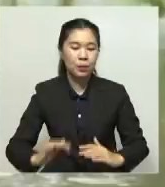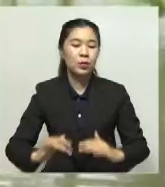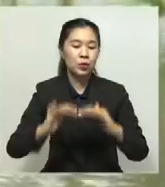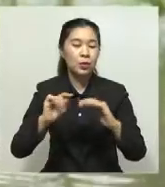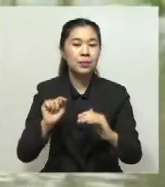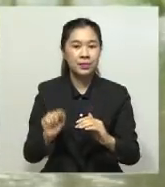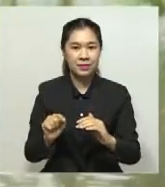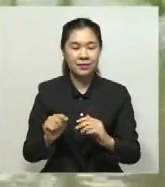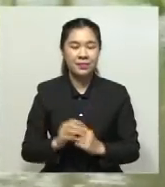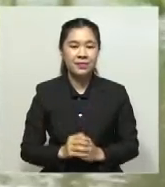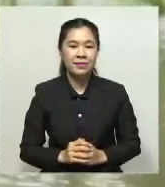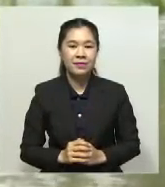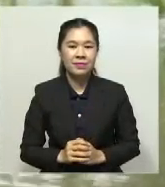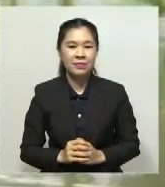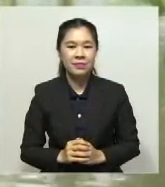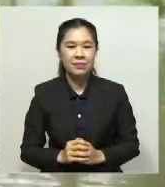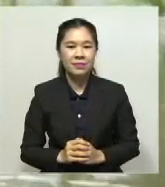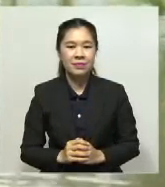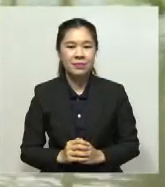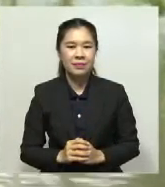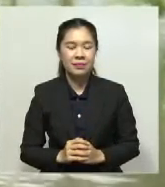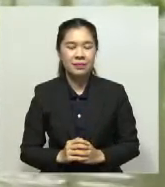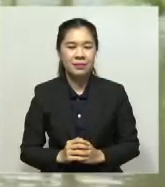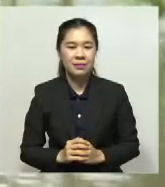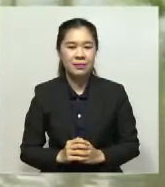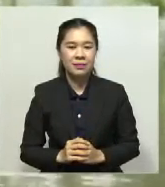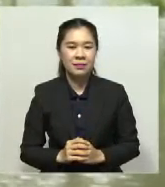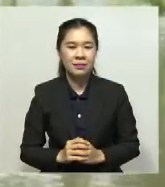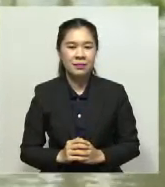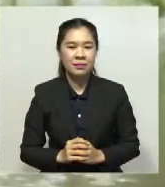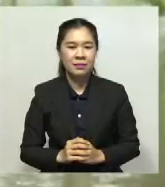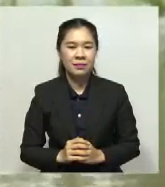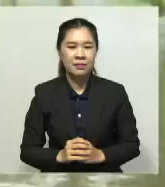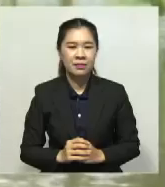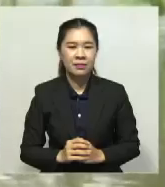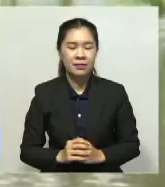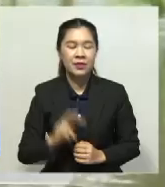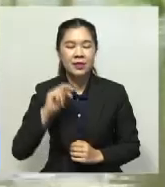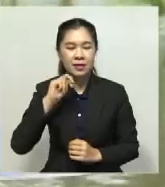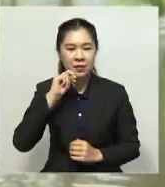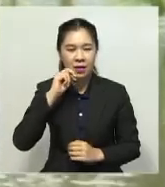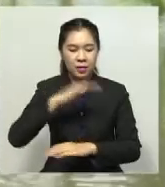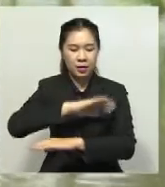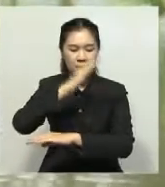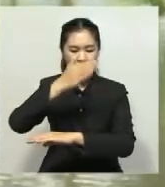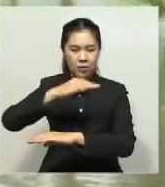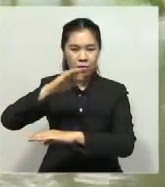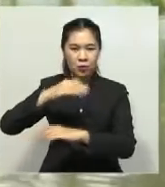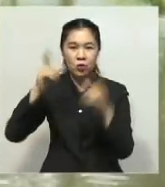ดจากน้ำที่ฝนนะครับที่ไหลมาจากภูวัวภูสิงห์น